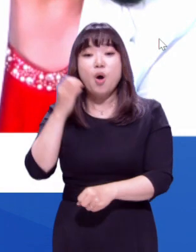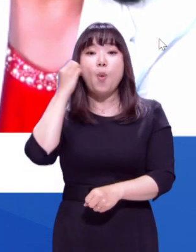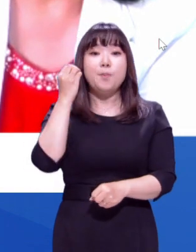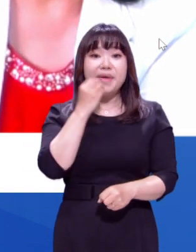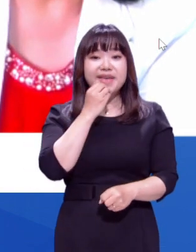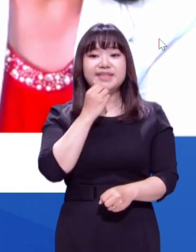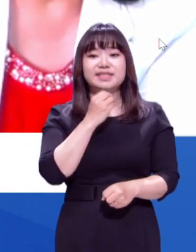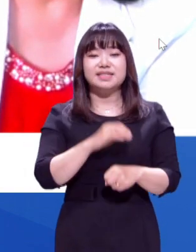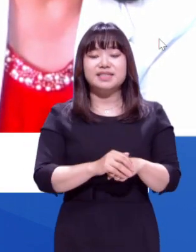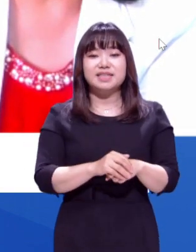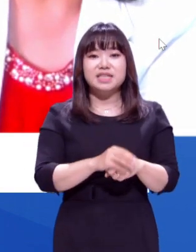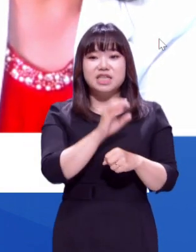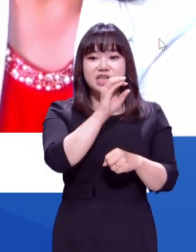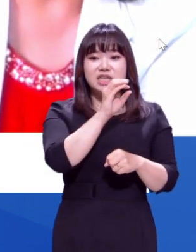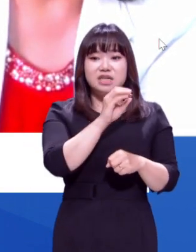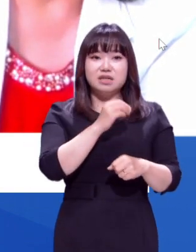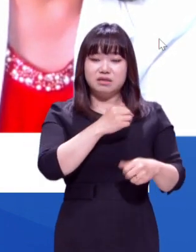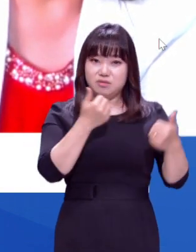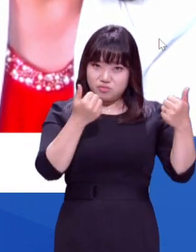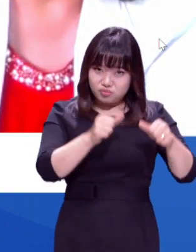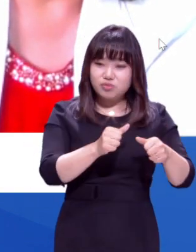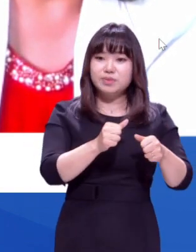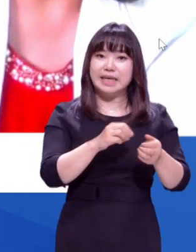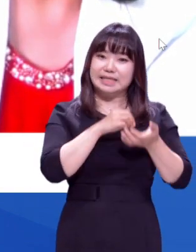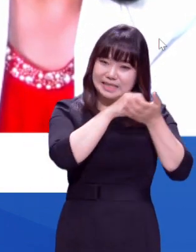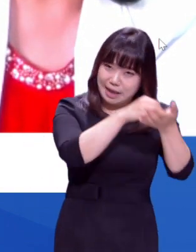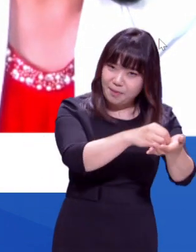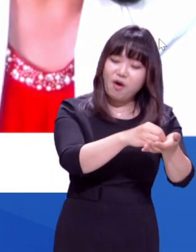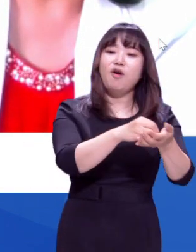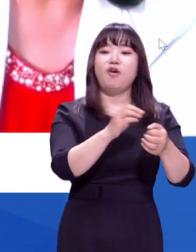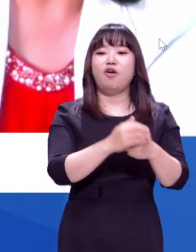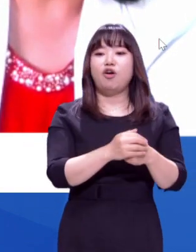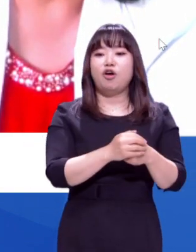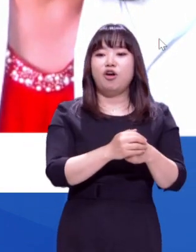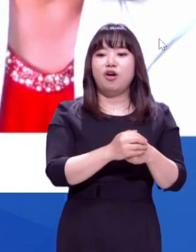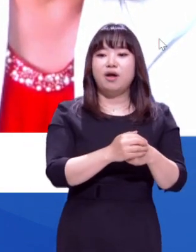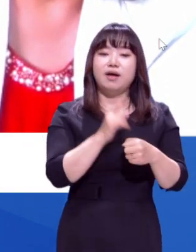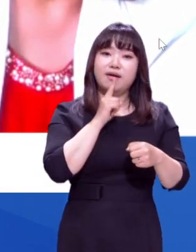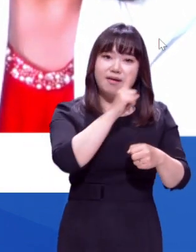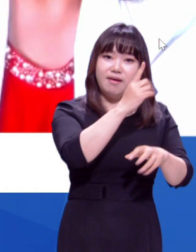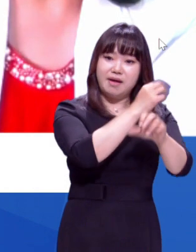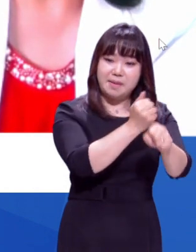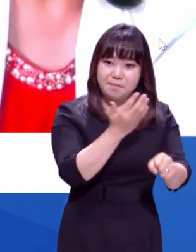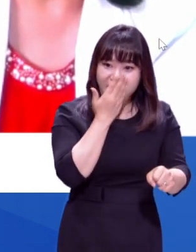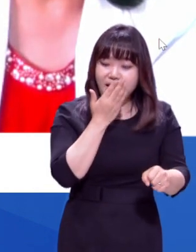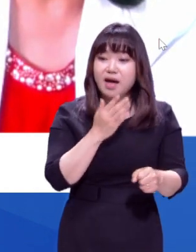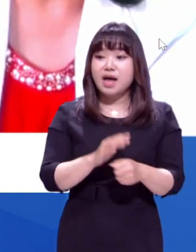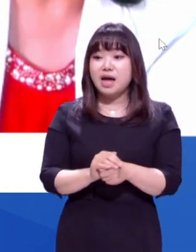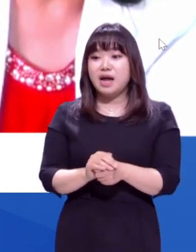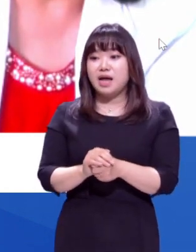들어가셔서 국민 참여 누르시고 부정 참여 들어가셔서 온라인 서명하시면 되고요.